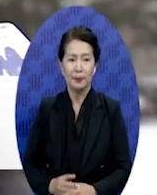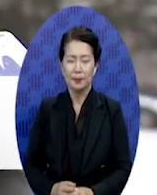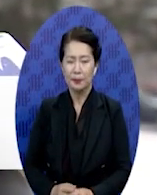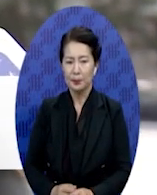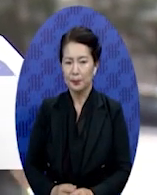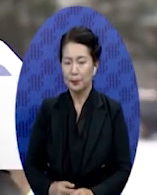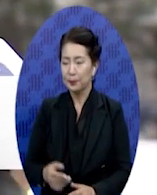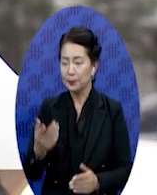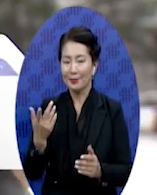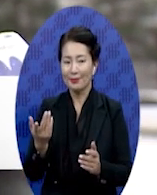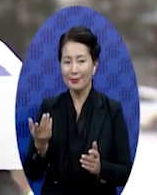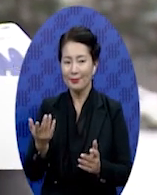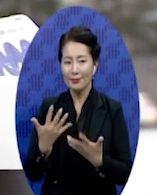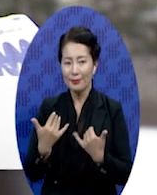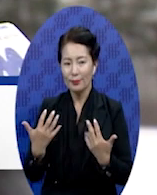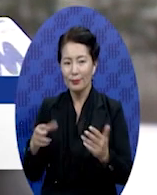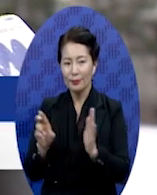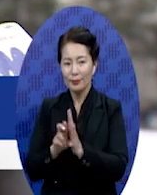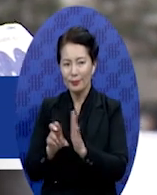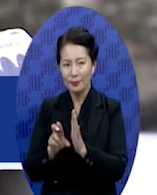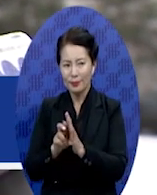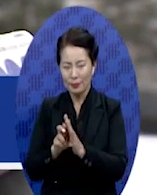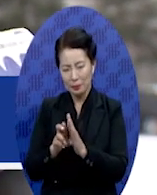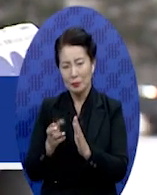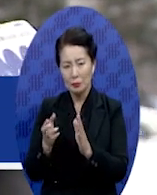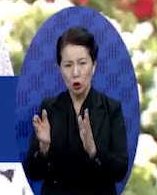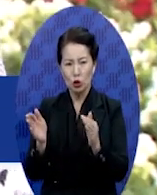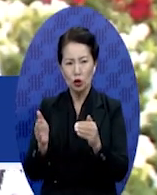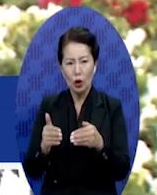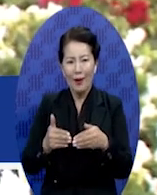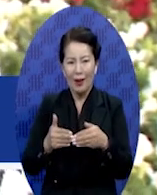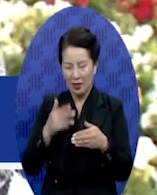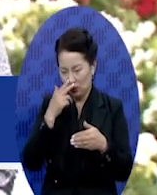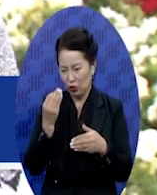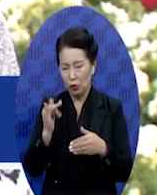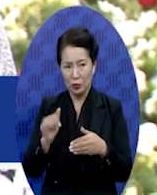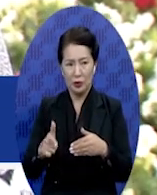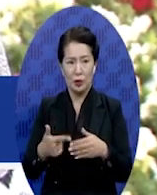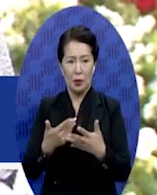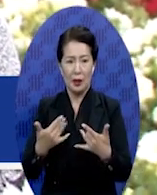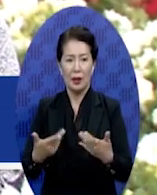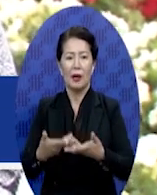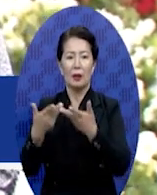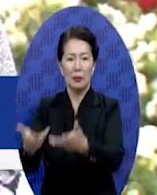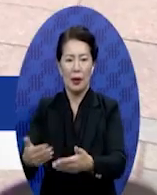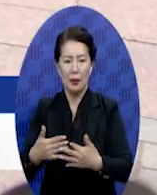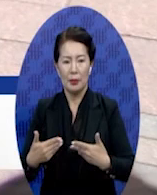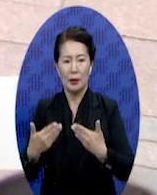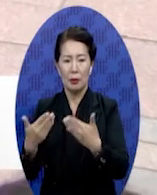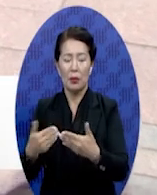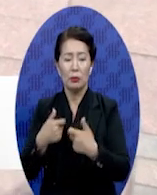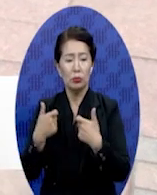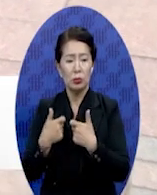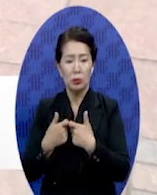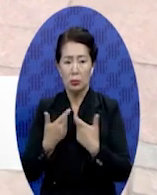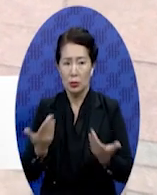тийм боломжууд ерөнхийдөө баг хэмжээгээр хаагдцсан болол гэж бодод шээ. Метрал аваал байдаг ерөөсө бүтчихэж байгаа юм байдаг. Гэр оронгоо